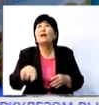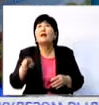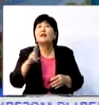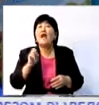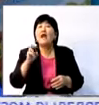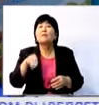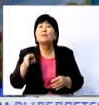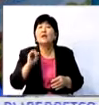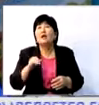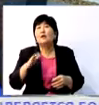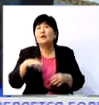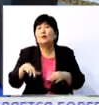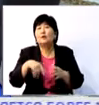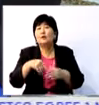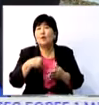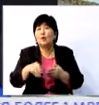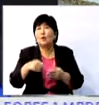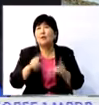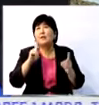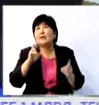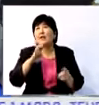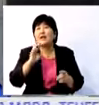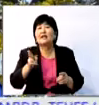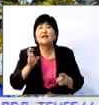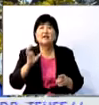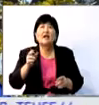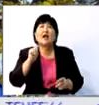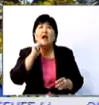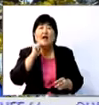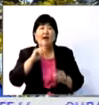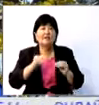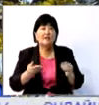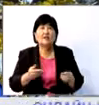С удовольствием горожане раскупали и знаменитые козалинские конфеты.